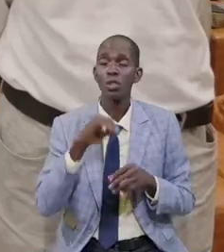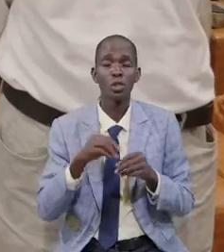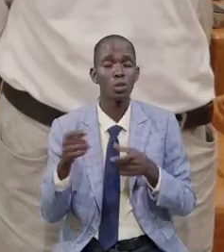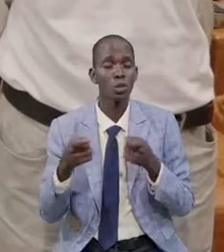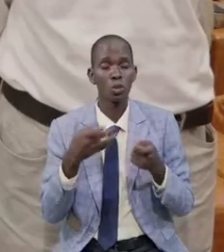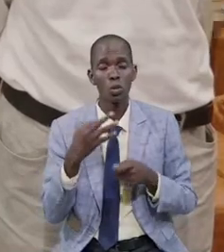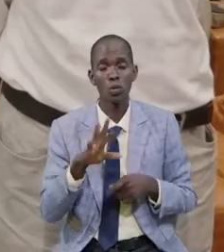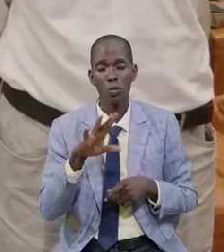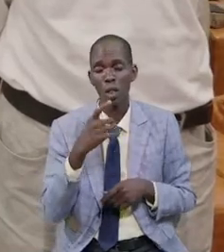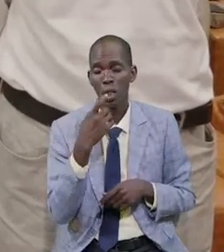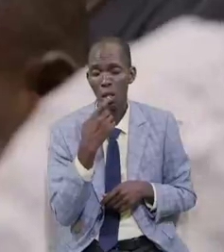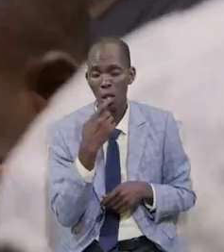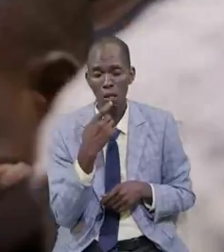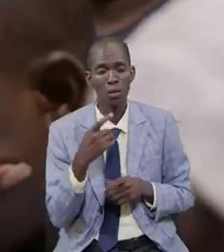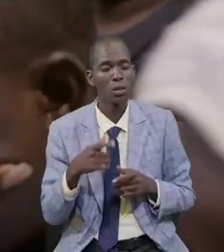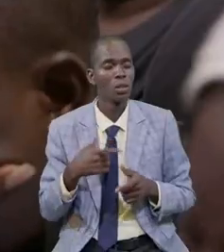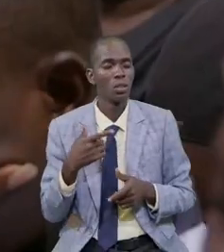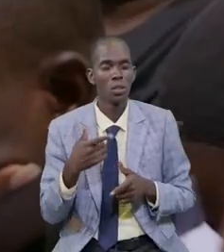votre destinée